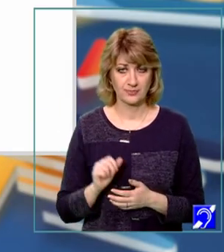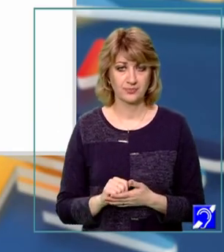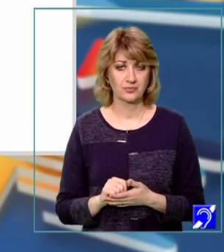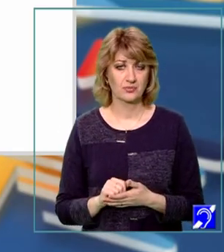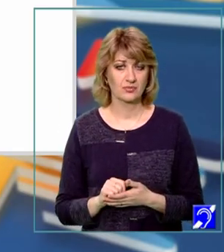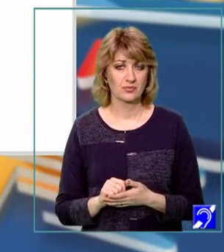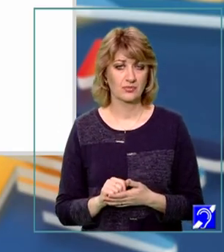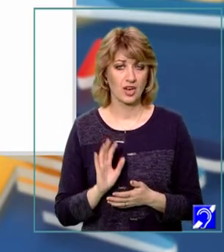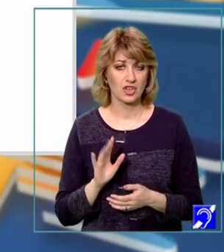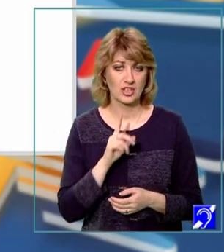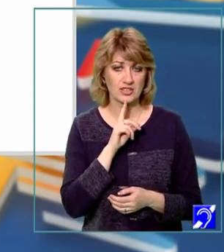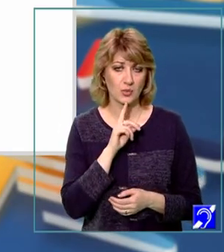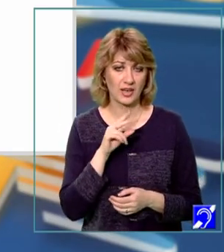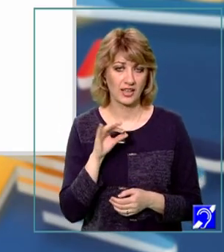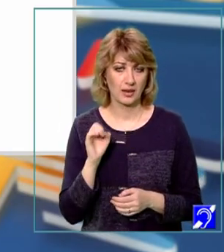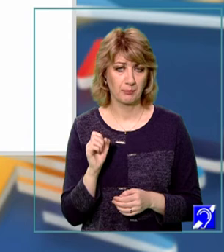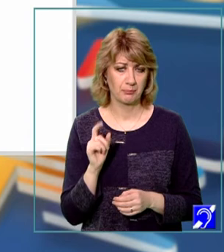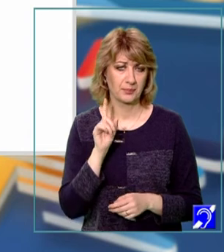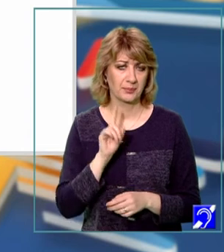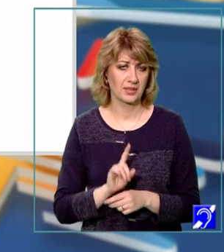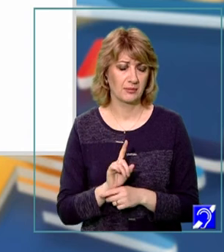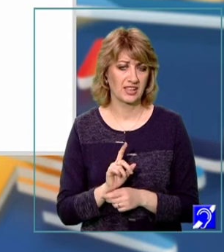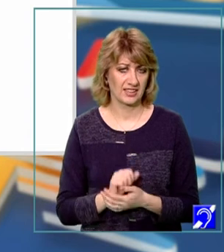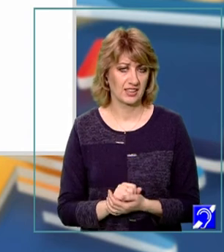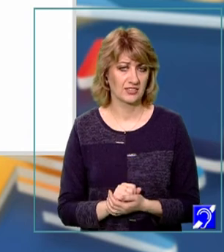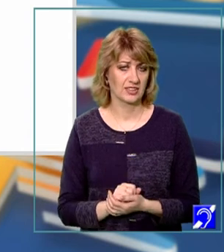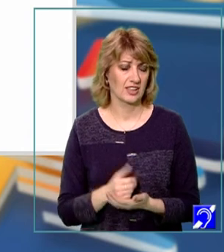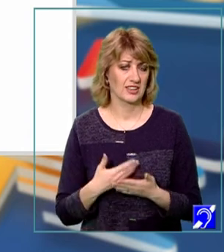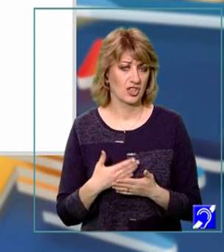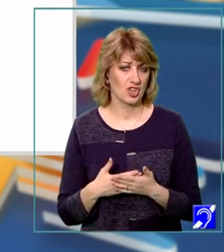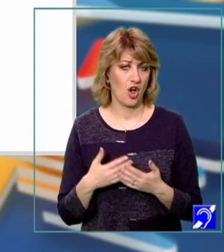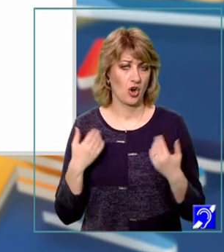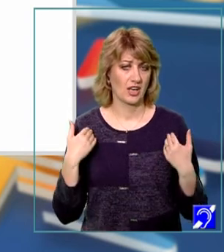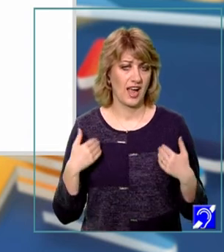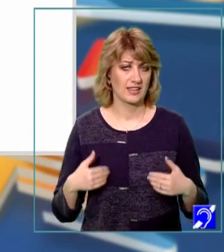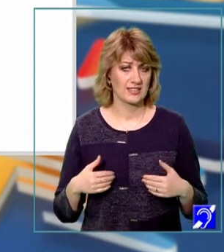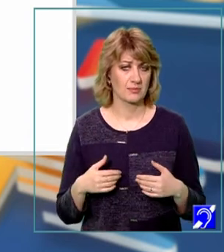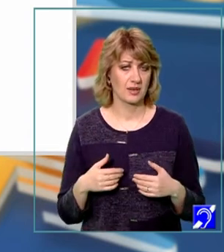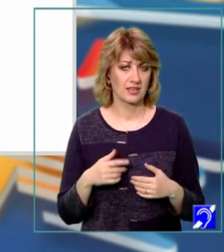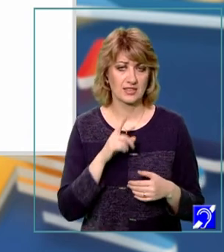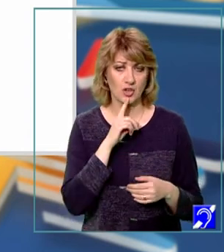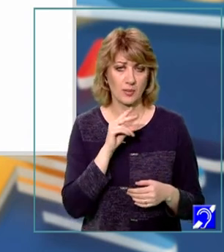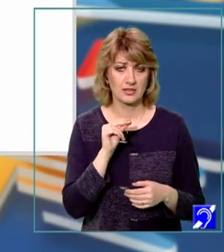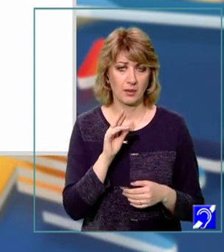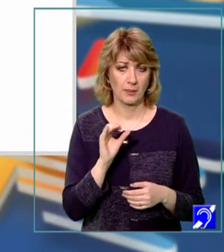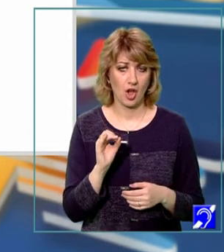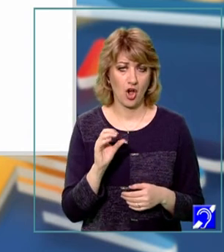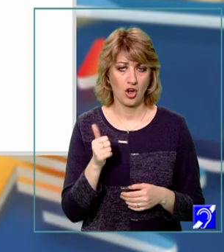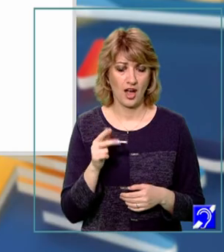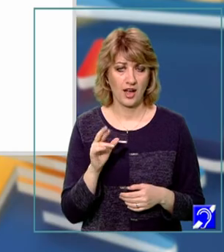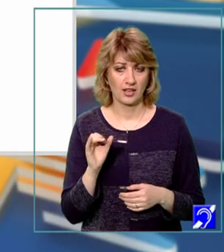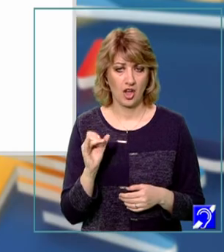așa numitul nucleu primitiv, de aceea organismele acestea sunt numite procariote,